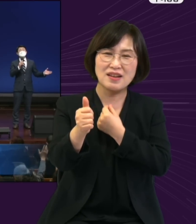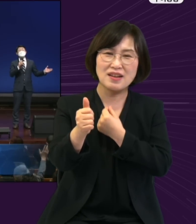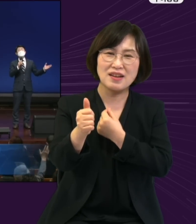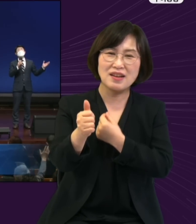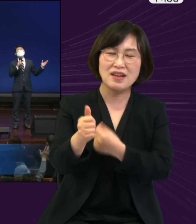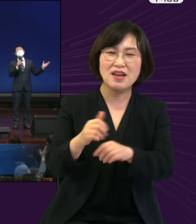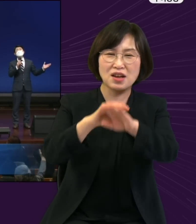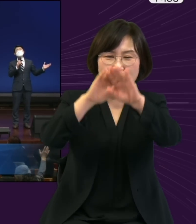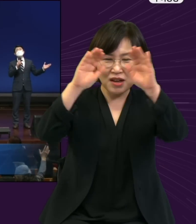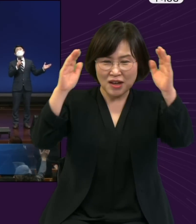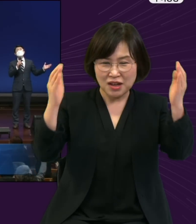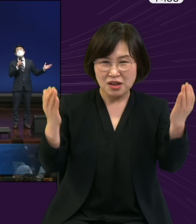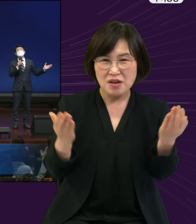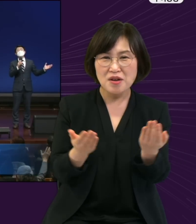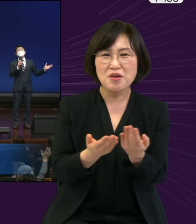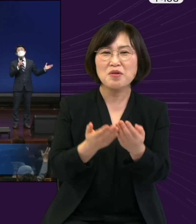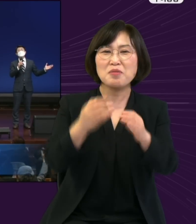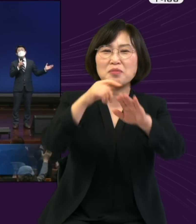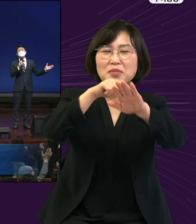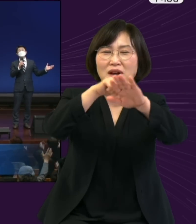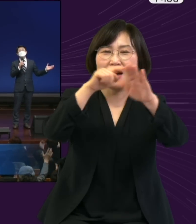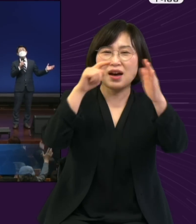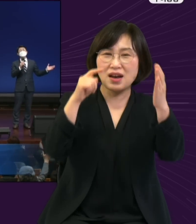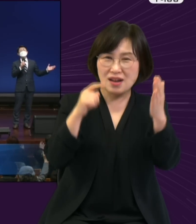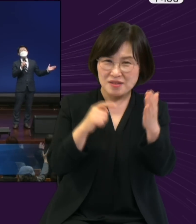온 마음 다해